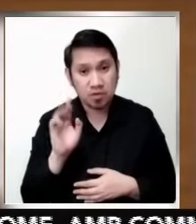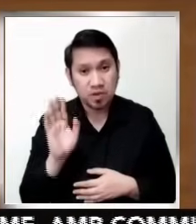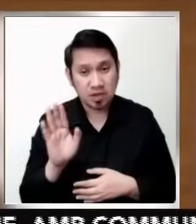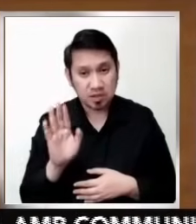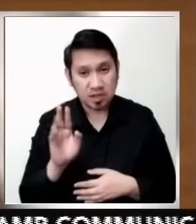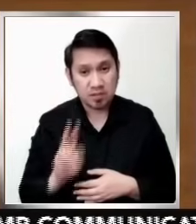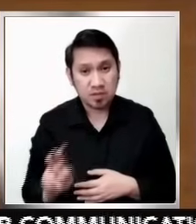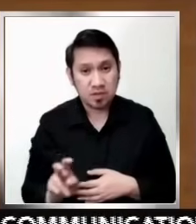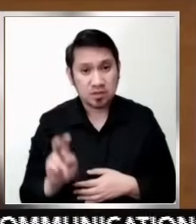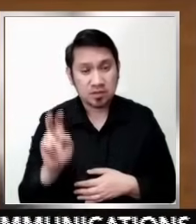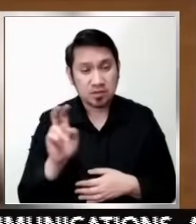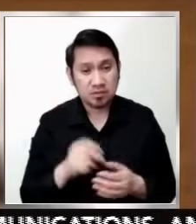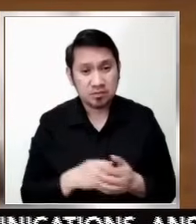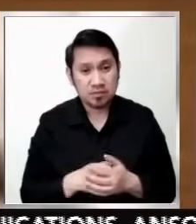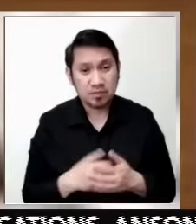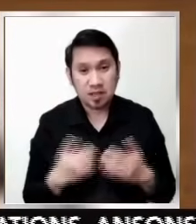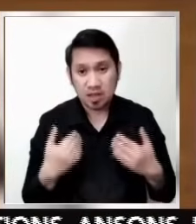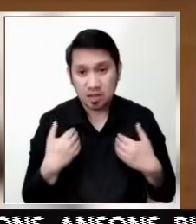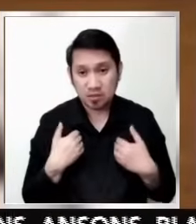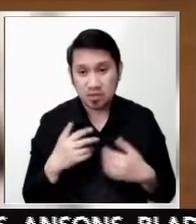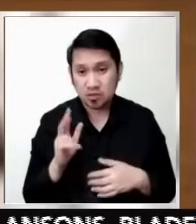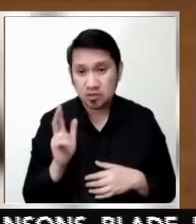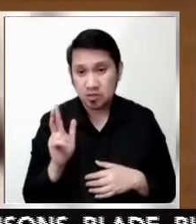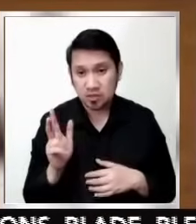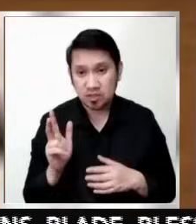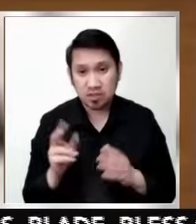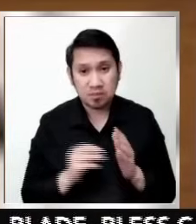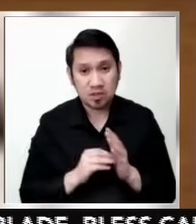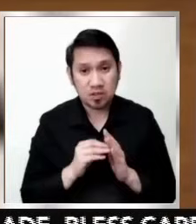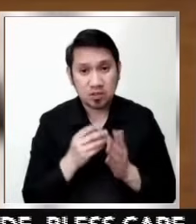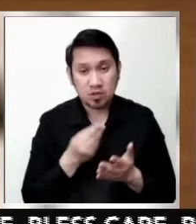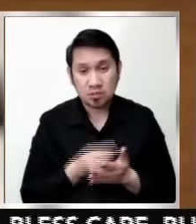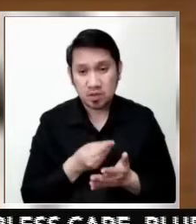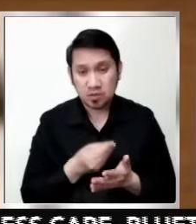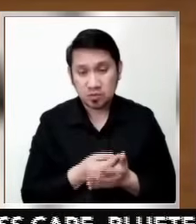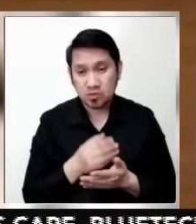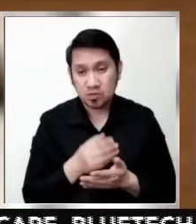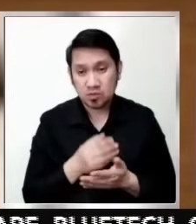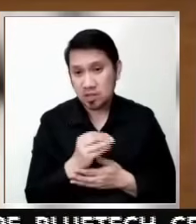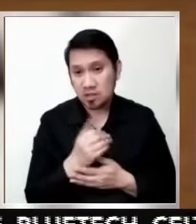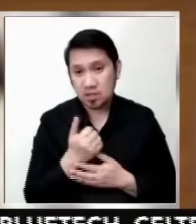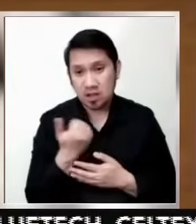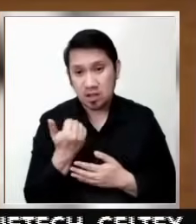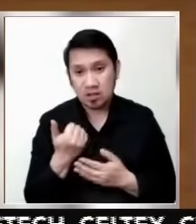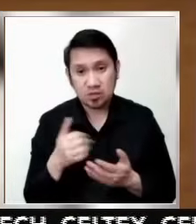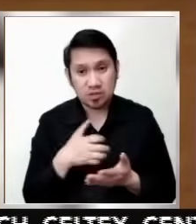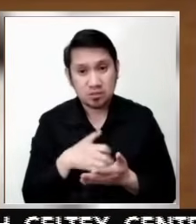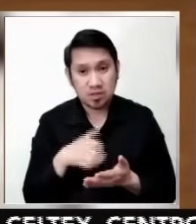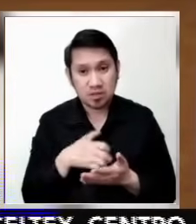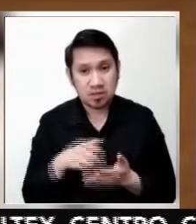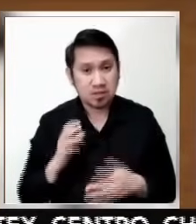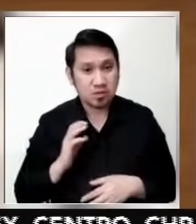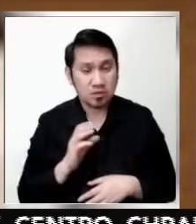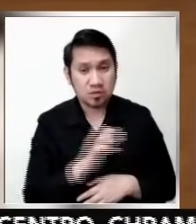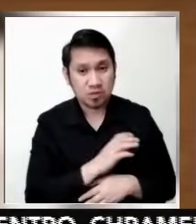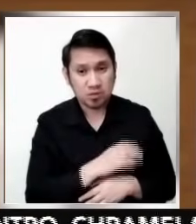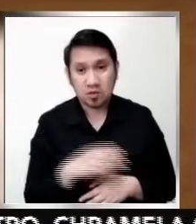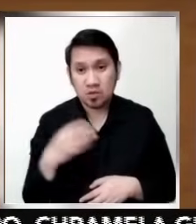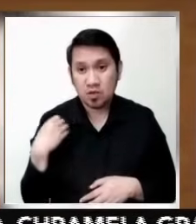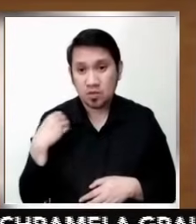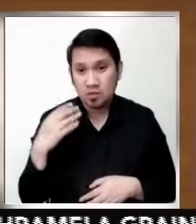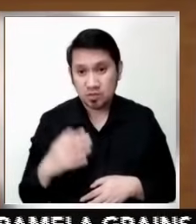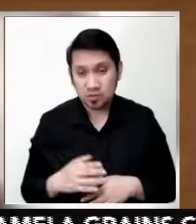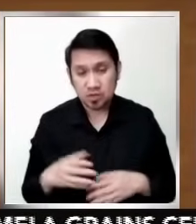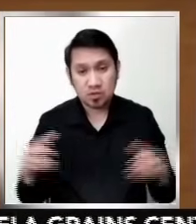abroad mahigit milyong piso naman para sa gastos ng iba pang kongresista ang mga opisyal ng komite